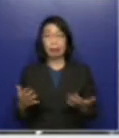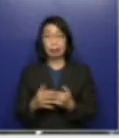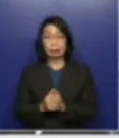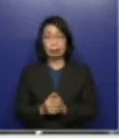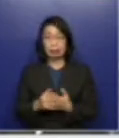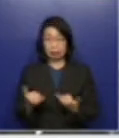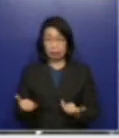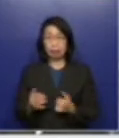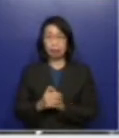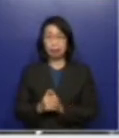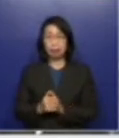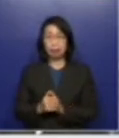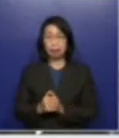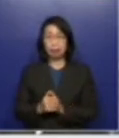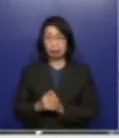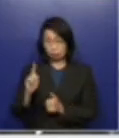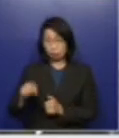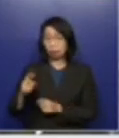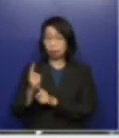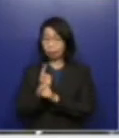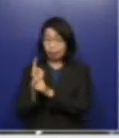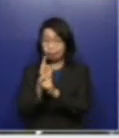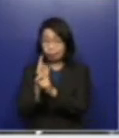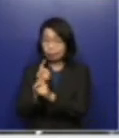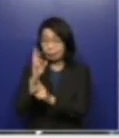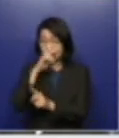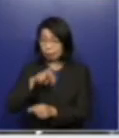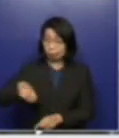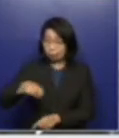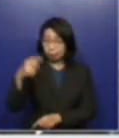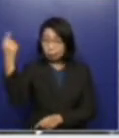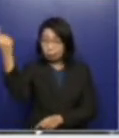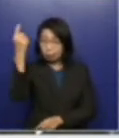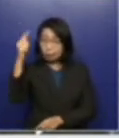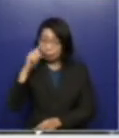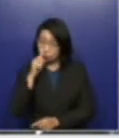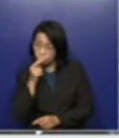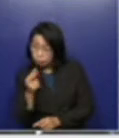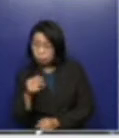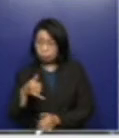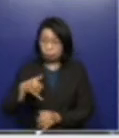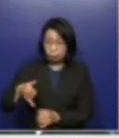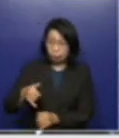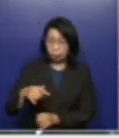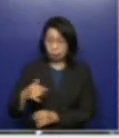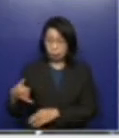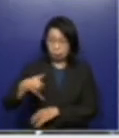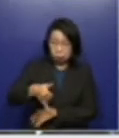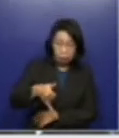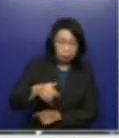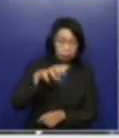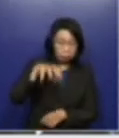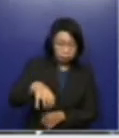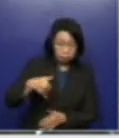ดตามมีการเทรซซิ่งขออภัยที่ท่านทานครับภาษาอังกฤษใช้อย่างนี้ติดตามเข้าไปในแต่ละรายอย่างไร